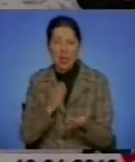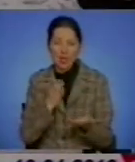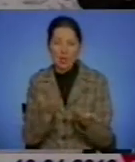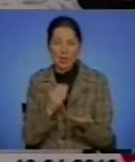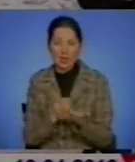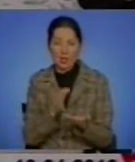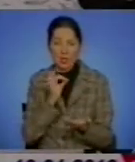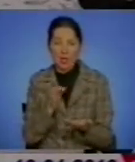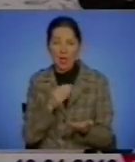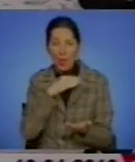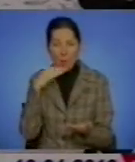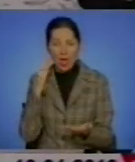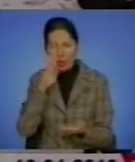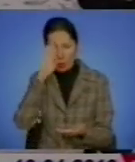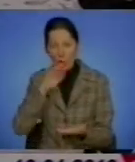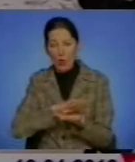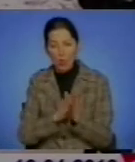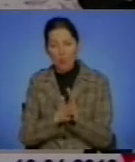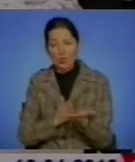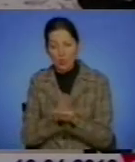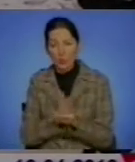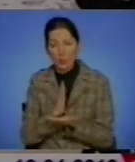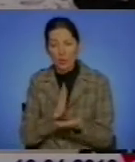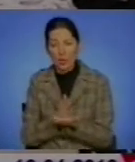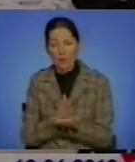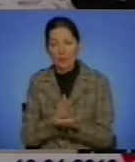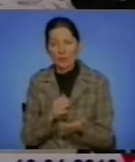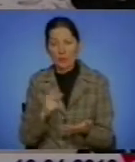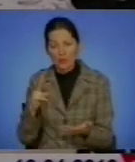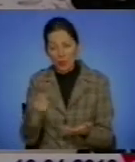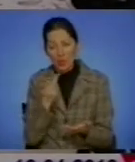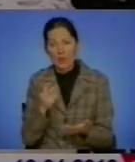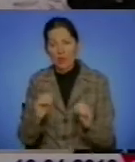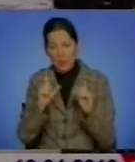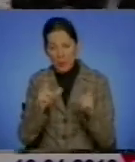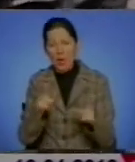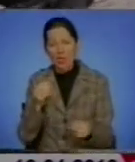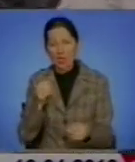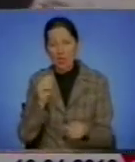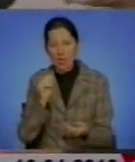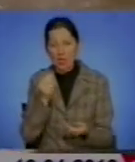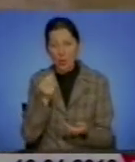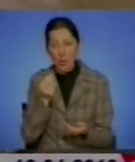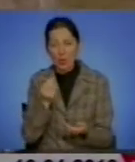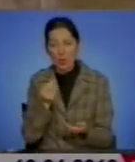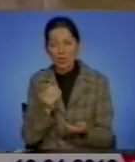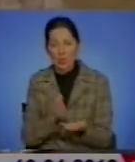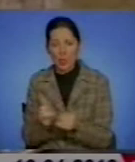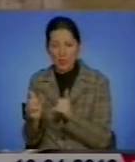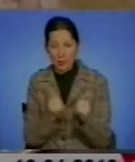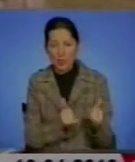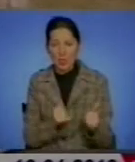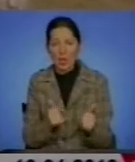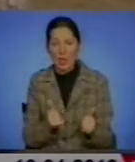Багато хлопців зараз і на контрактну службу йдуть. Ми знаємо, що практично в два рази підняли грошове забезпечення військових частин високомобільних військ, військових